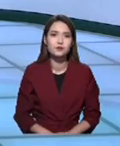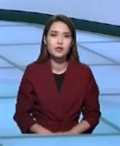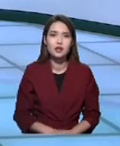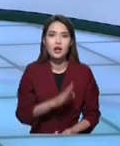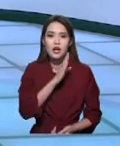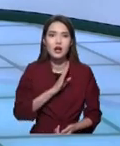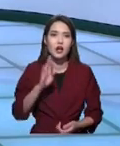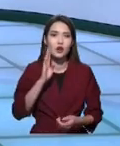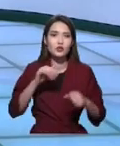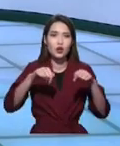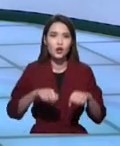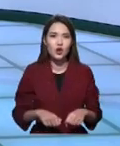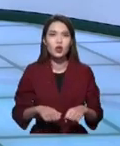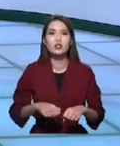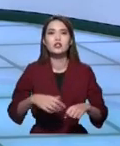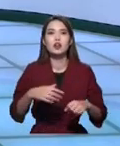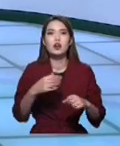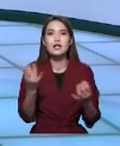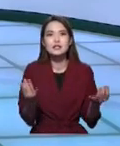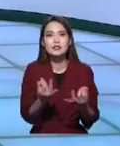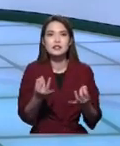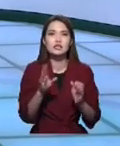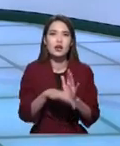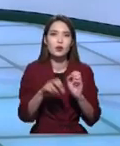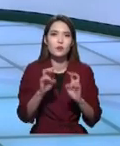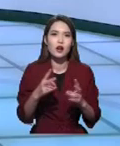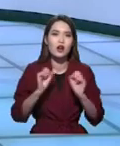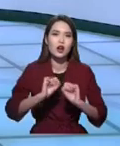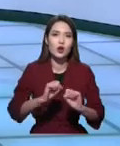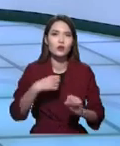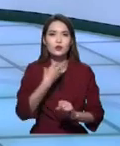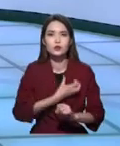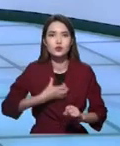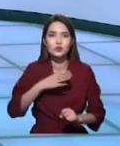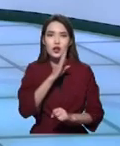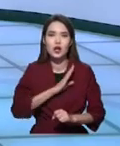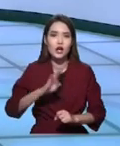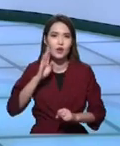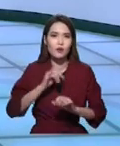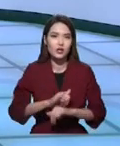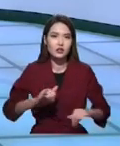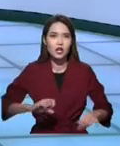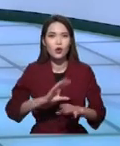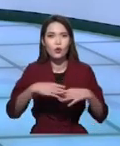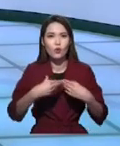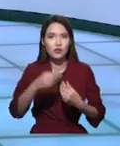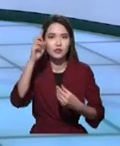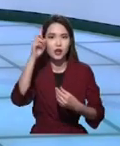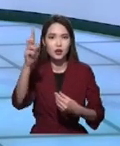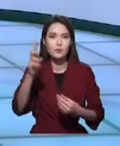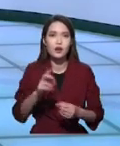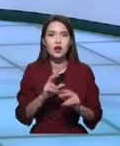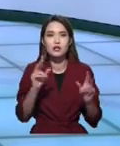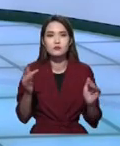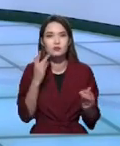Әйел құқығы мен мүддесі жан жақты қорғалу керек. Өйткені әйел тұлғасының сауатты дамуын қалыптастыру отбасы мен мемлекеттің